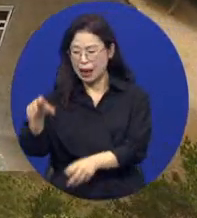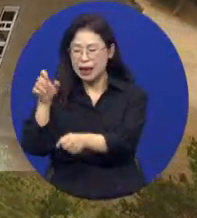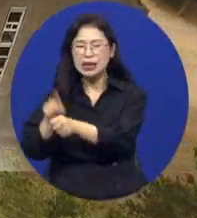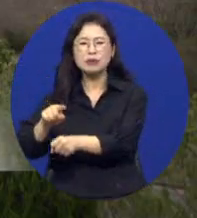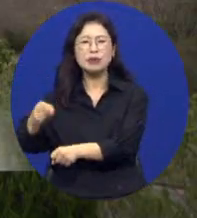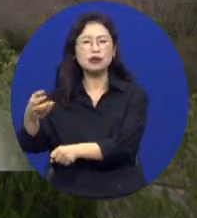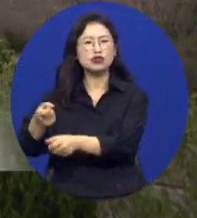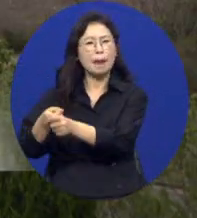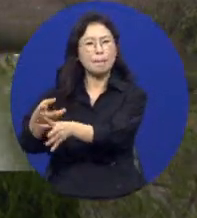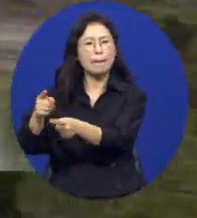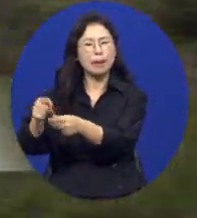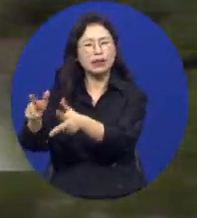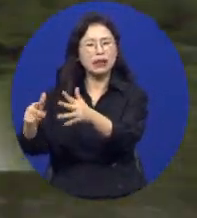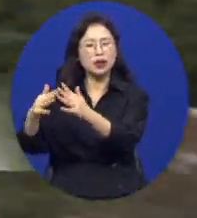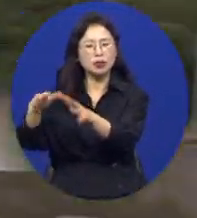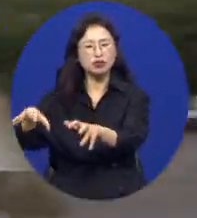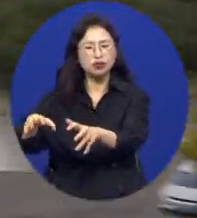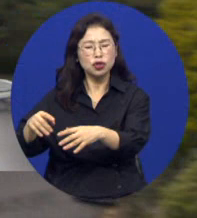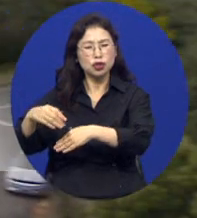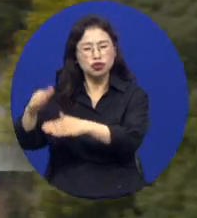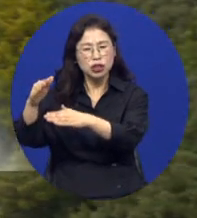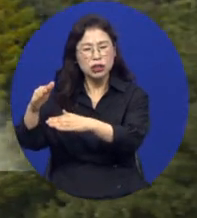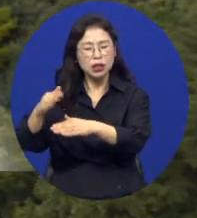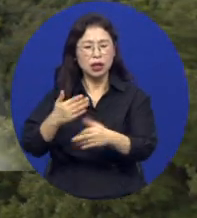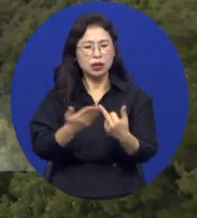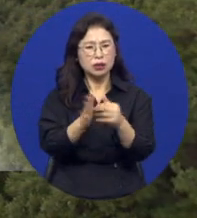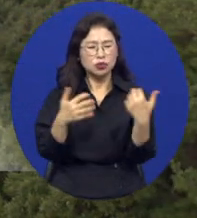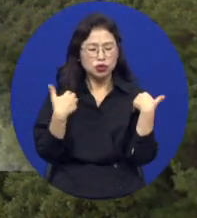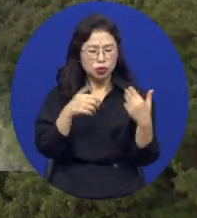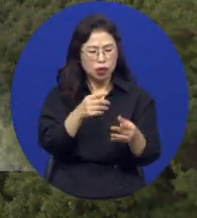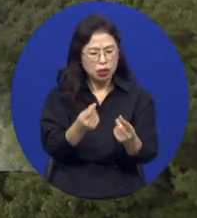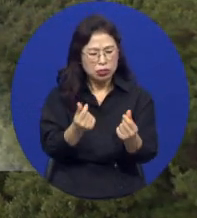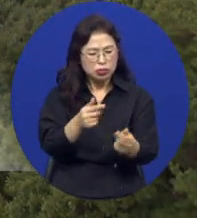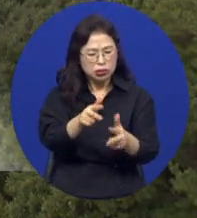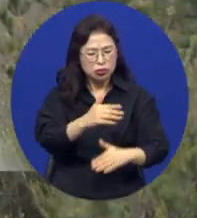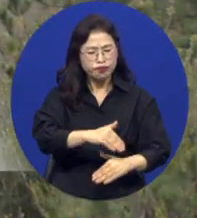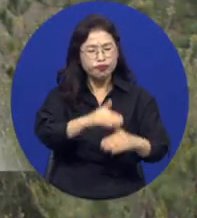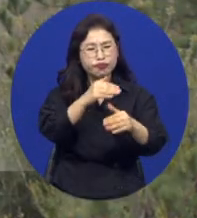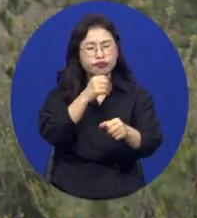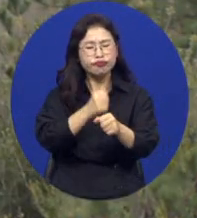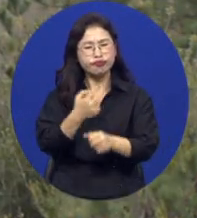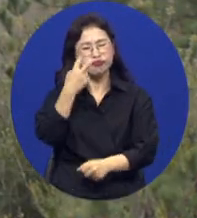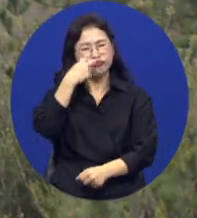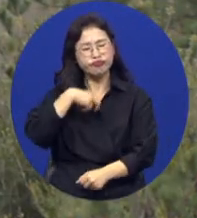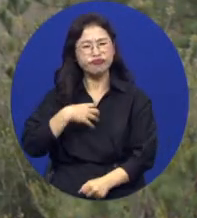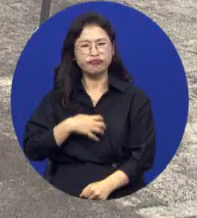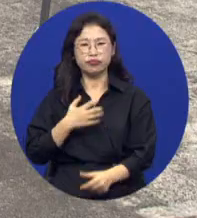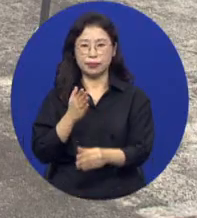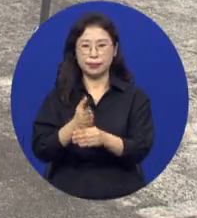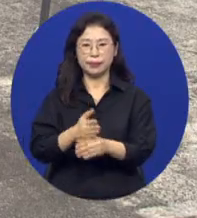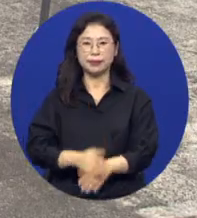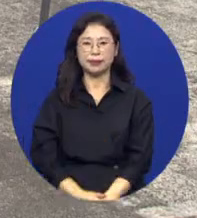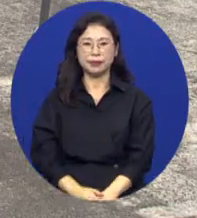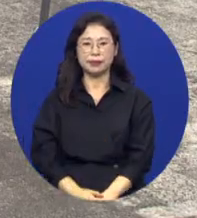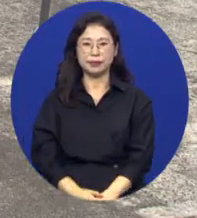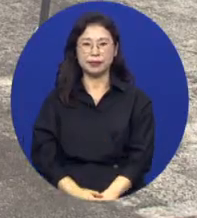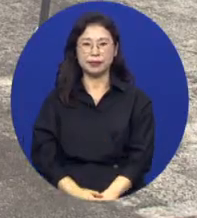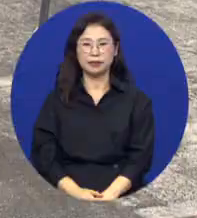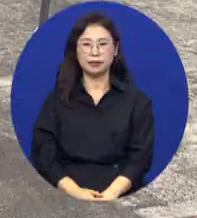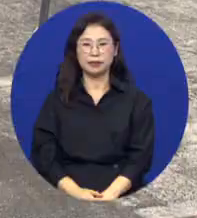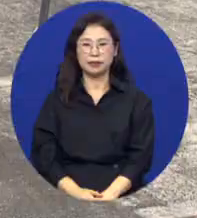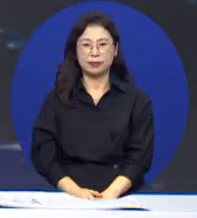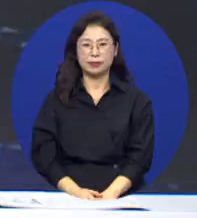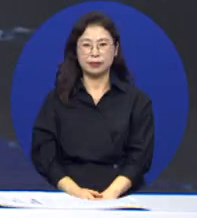190만 제곱미터의 산업단지를 추진하는 상황에서 제주도가 비슷한 사업을 추진해 중복 우려가 나오고 있습니다